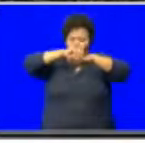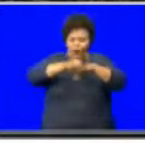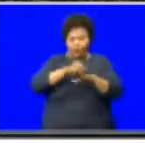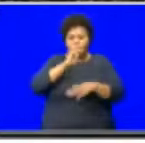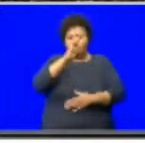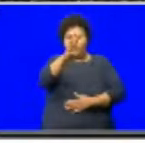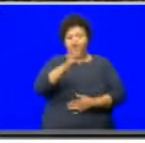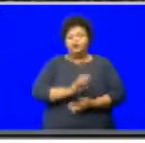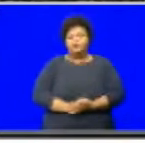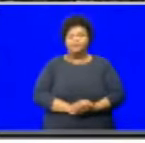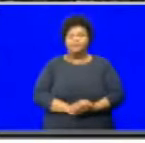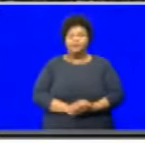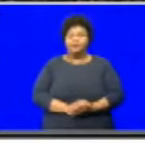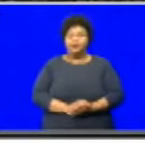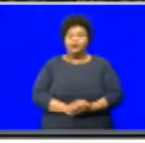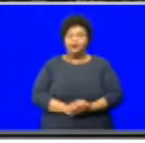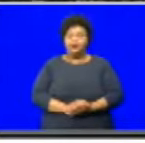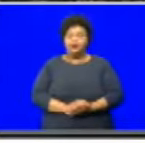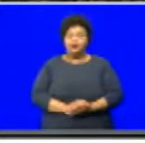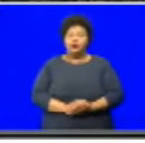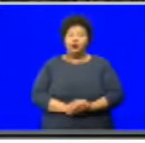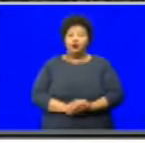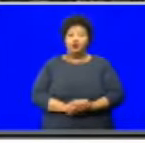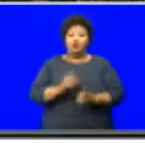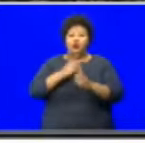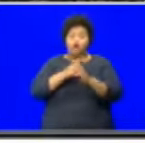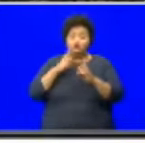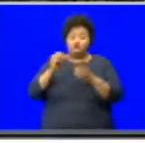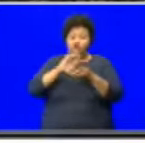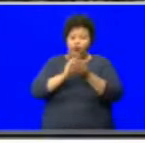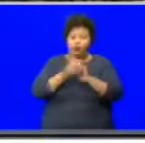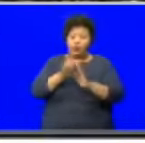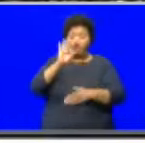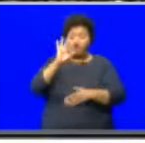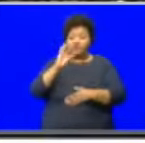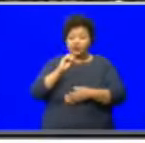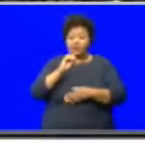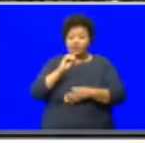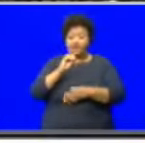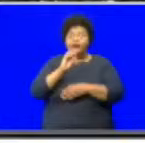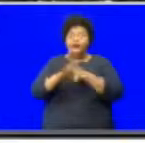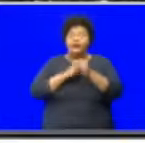development for about 30 years. And then for the past 3 years, it was being